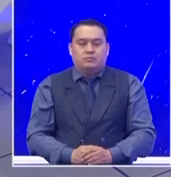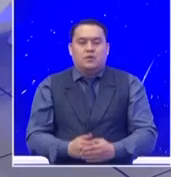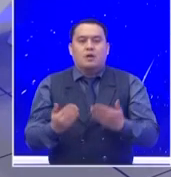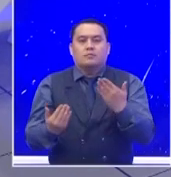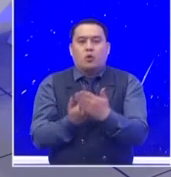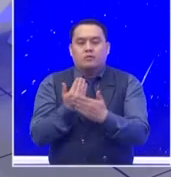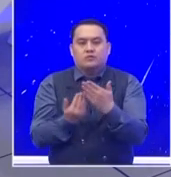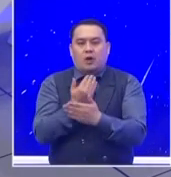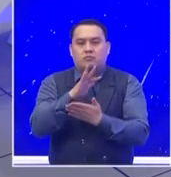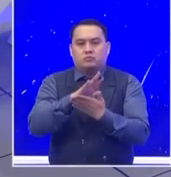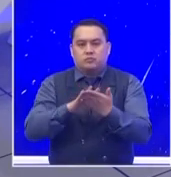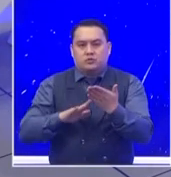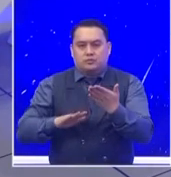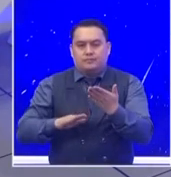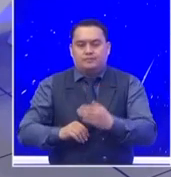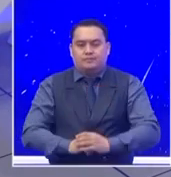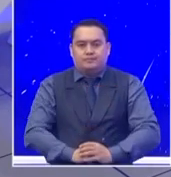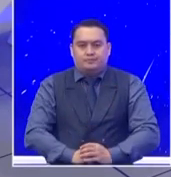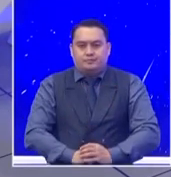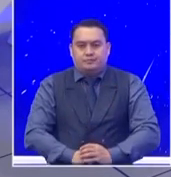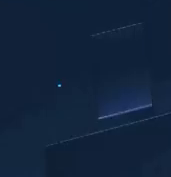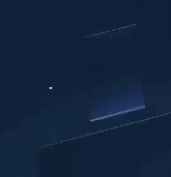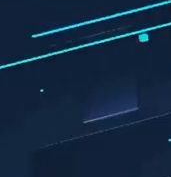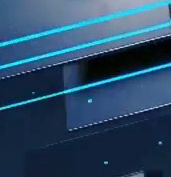Мы продолжаем наш выпуск. Смотрите далее.